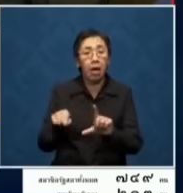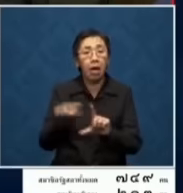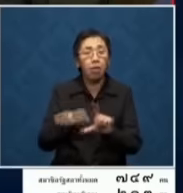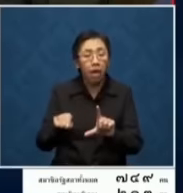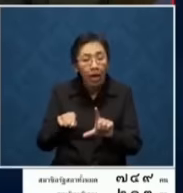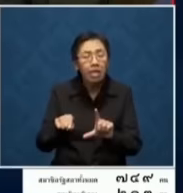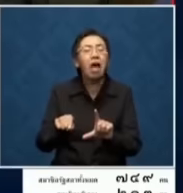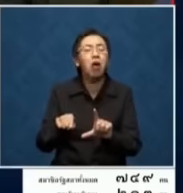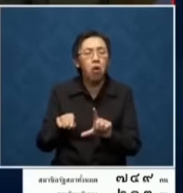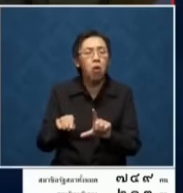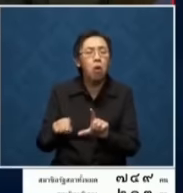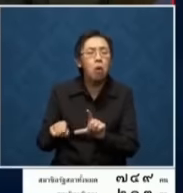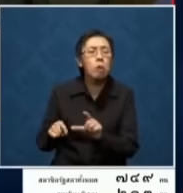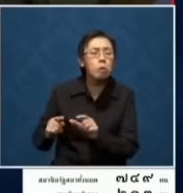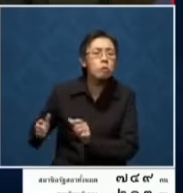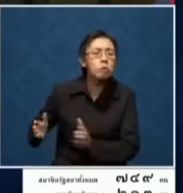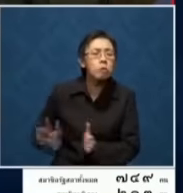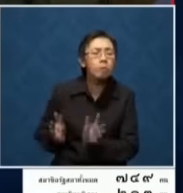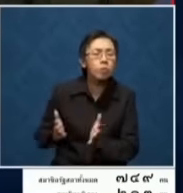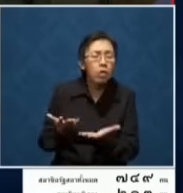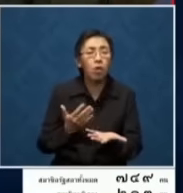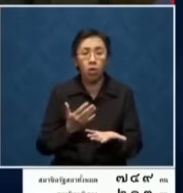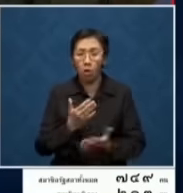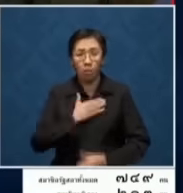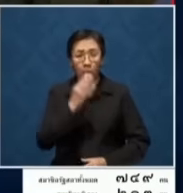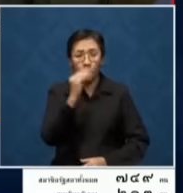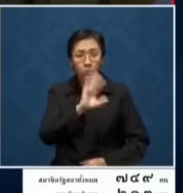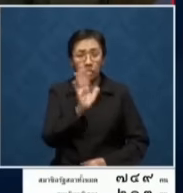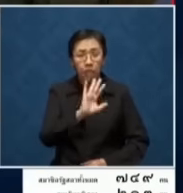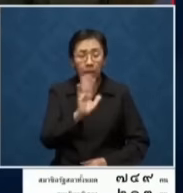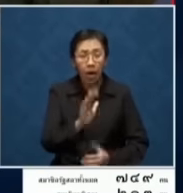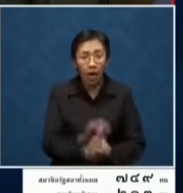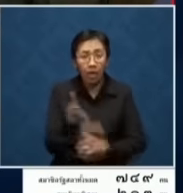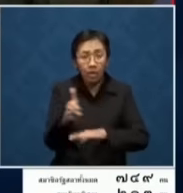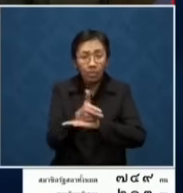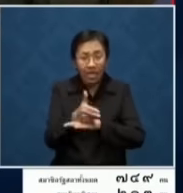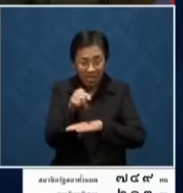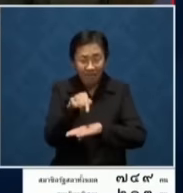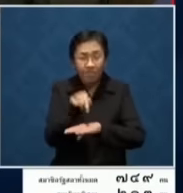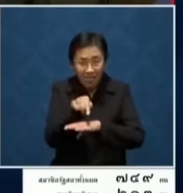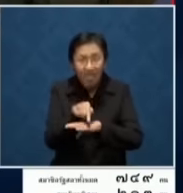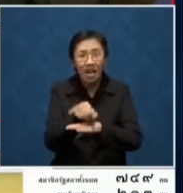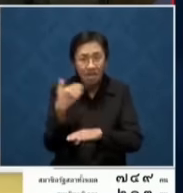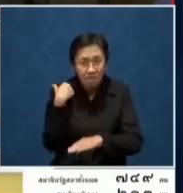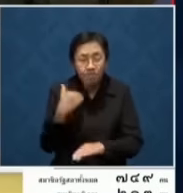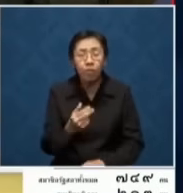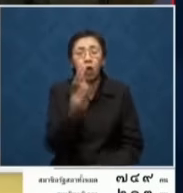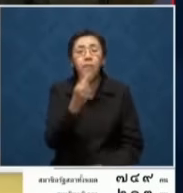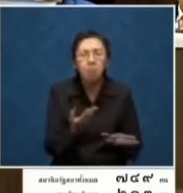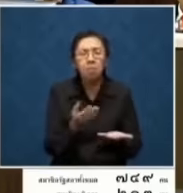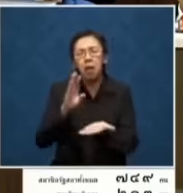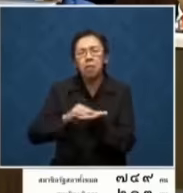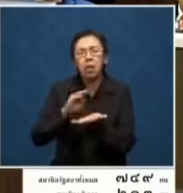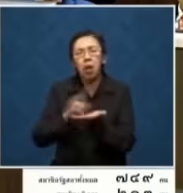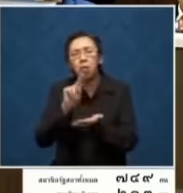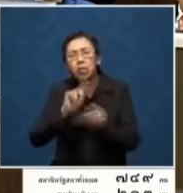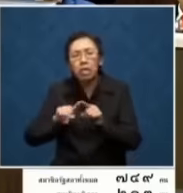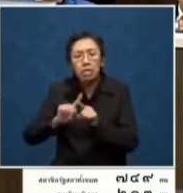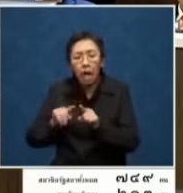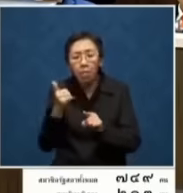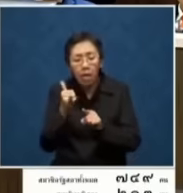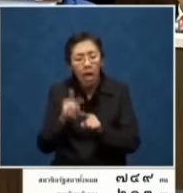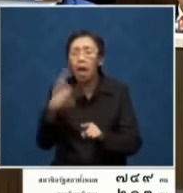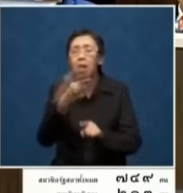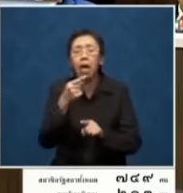นผู้อยู่เบื้องหลังนะครับอันนี้ผมไม่ได้พูดนะครับมันปรากฏในคลิปนะครับท่านก็ต้องไปดูเองด้วย ใครจะทำคลิปอะไรขึ้นม